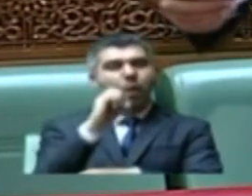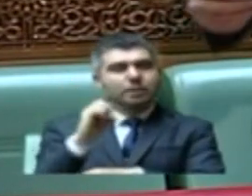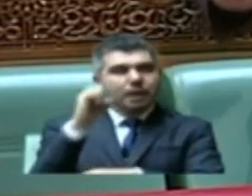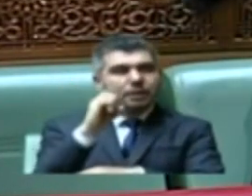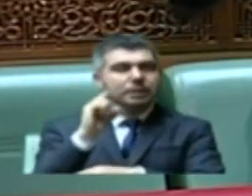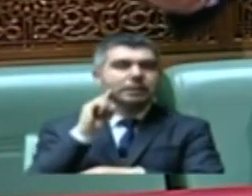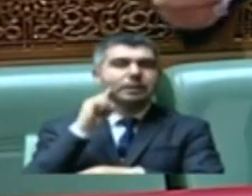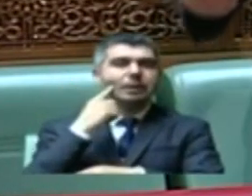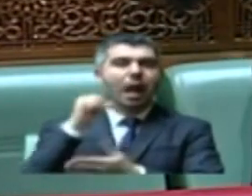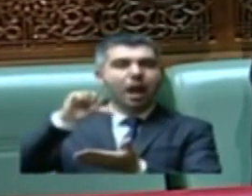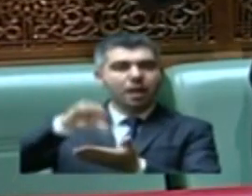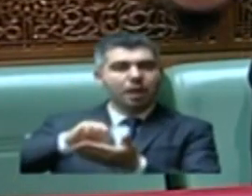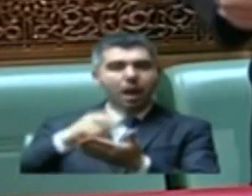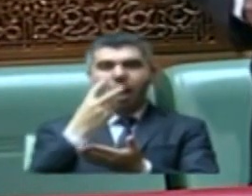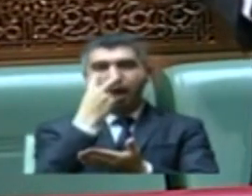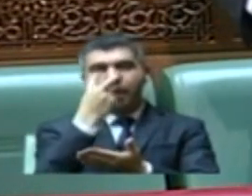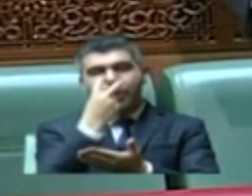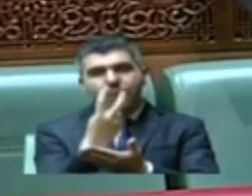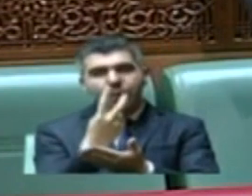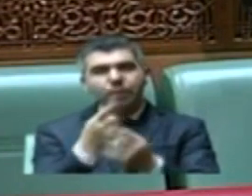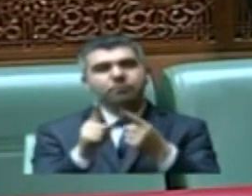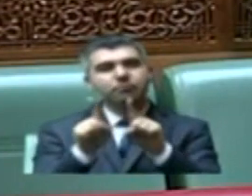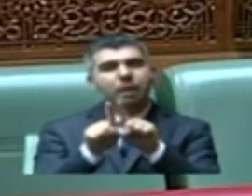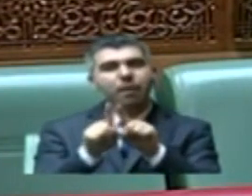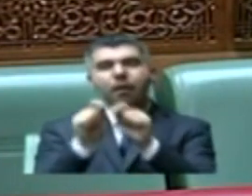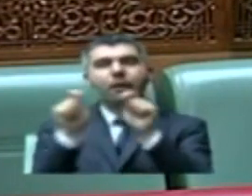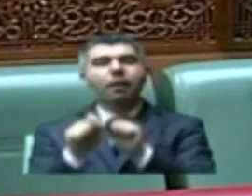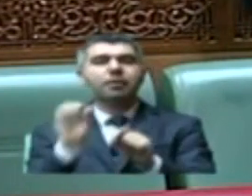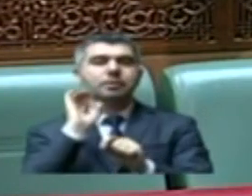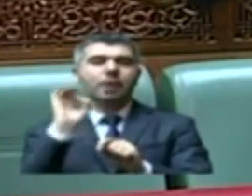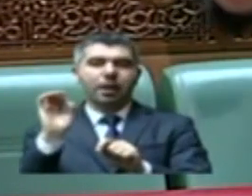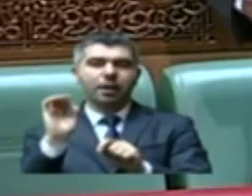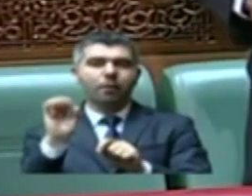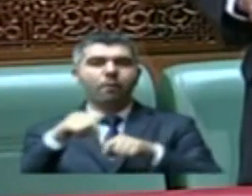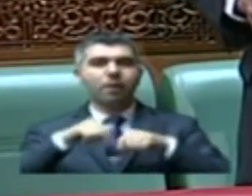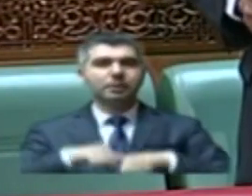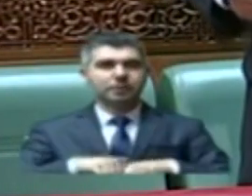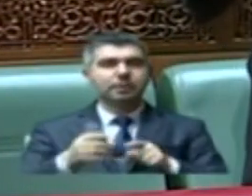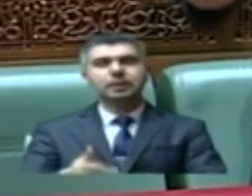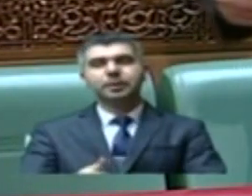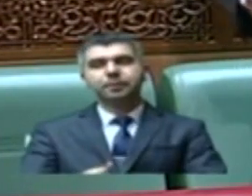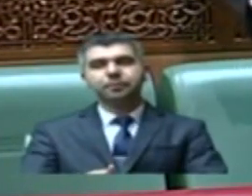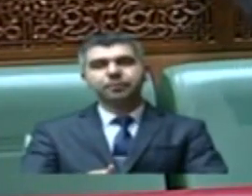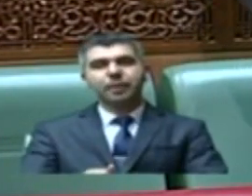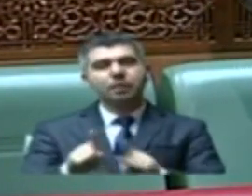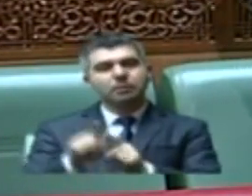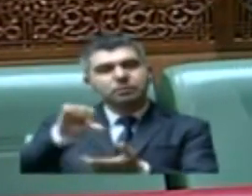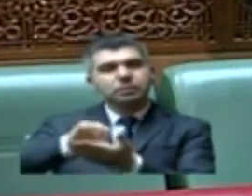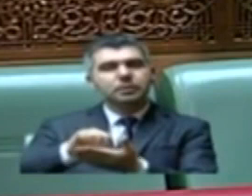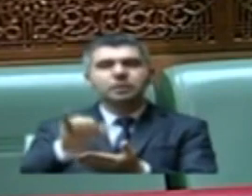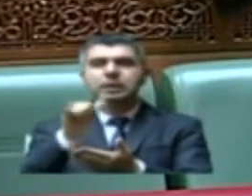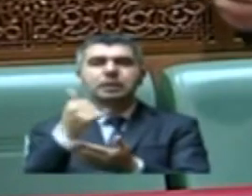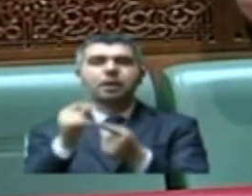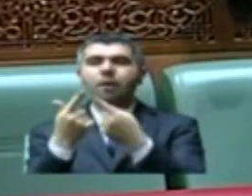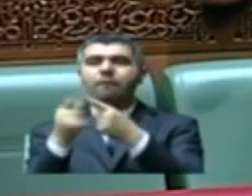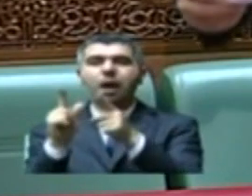داخلة أو مدينة العيون. أو ولكم واسع النظر السيد الوزير، أنتم اللي تختاروا المكان فين كان، وهذا